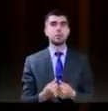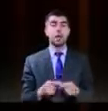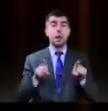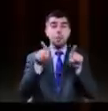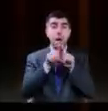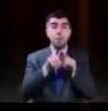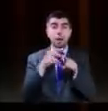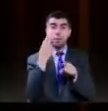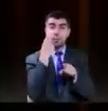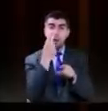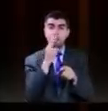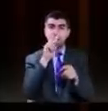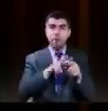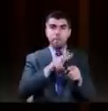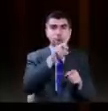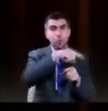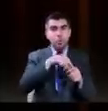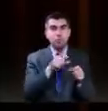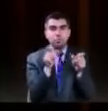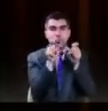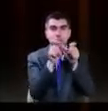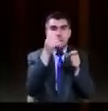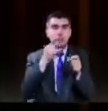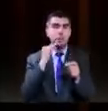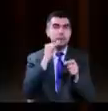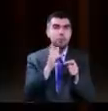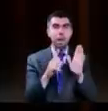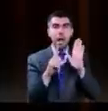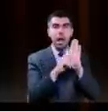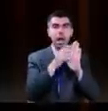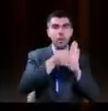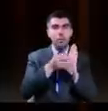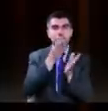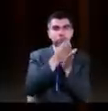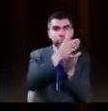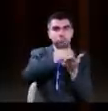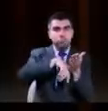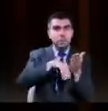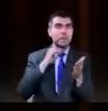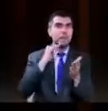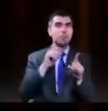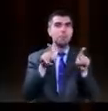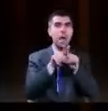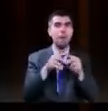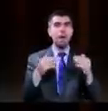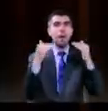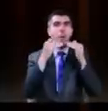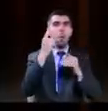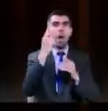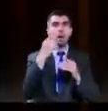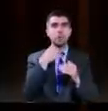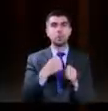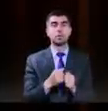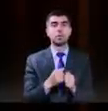تحقيق الالتقائية في السياسات العمومية المتعلقة بالأشخاص في وضعية إعاقة انطلاقا من مرجعية قانونية موحدة، لأن